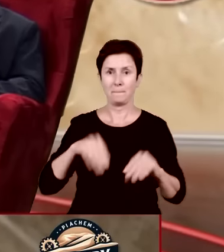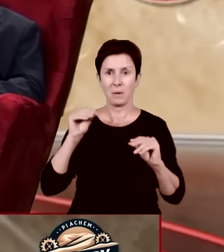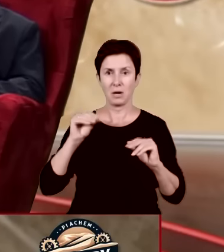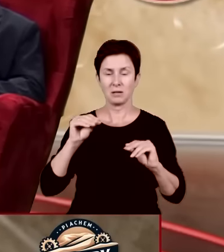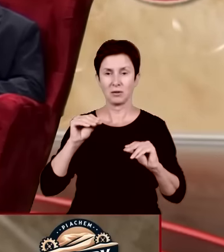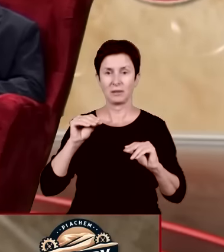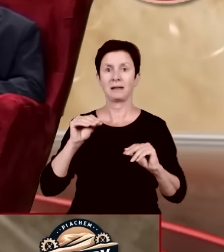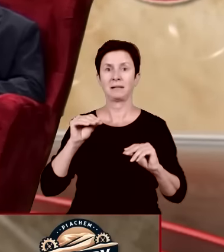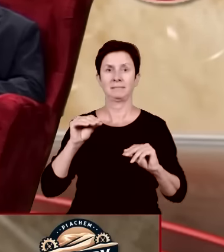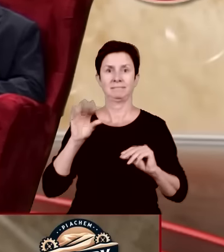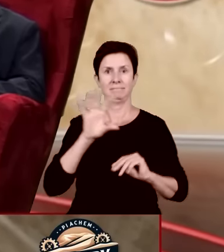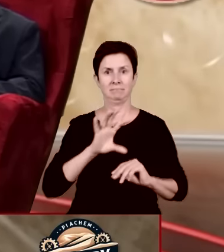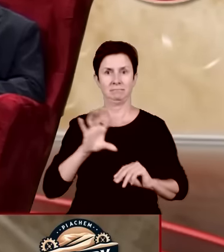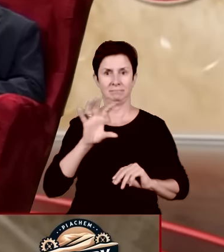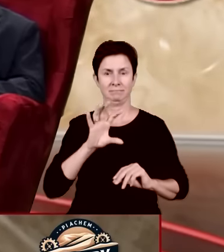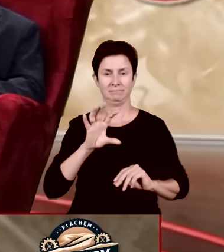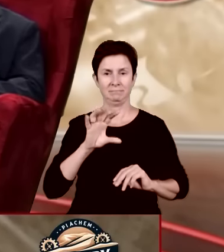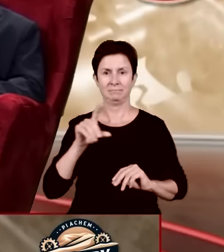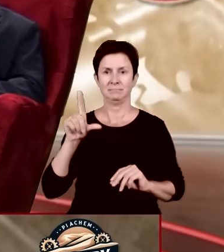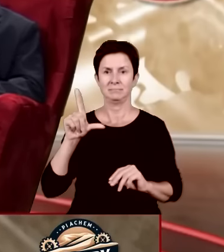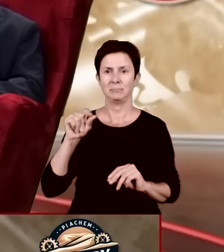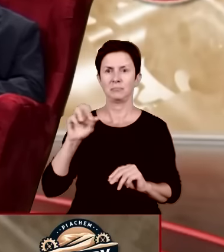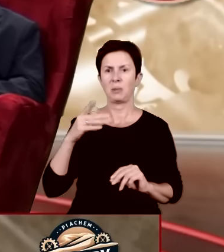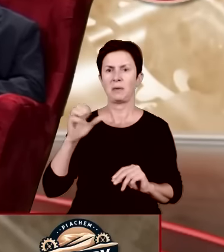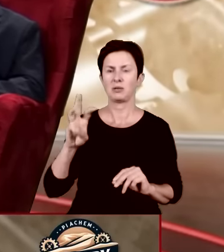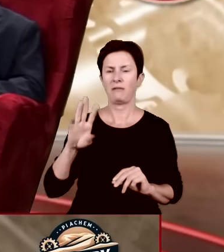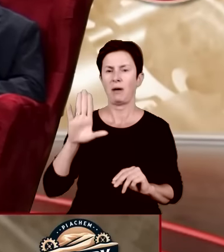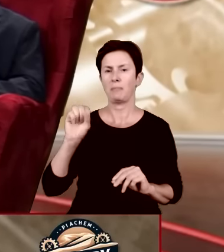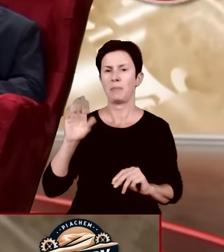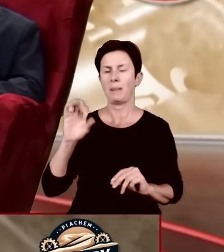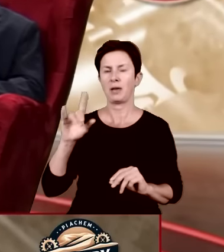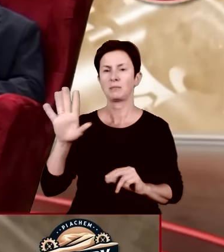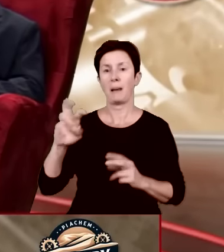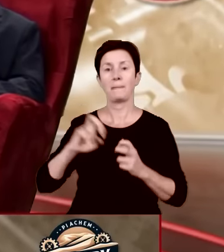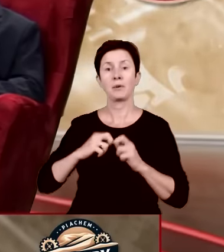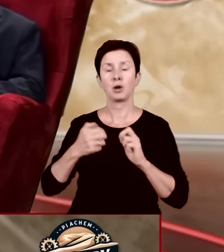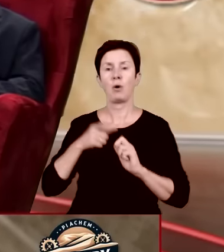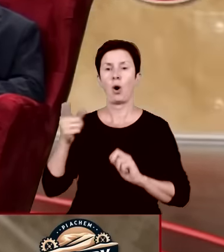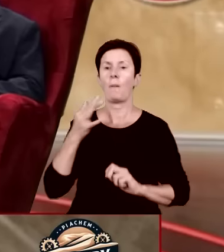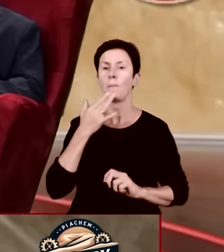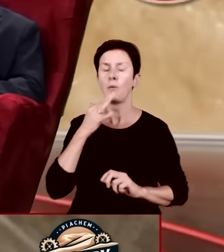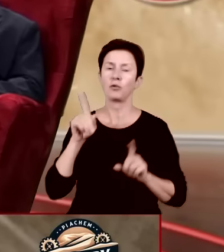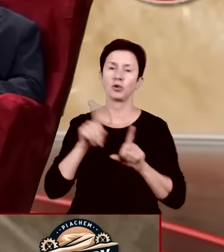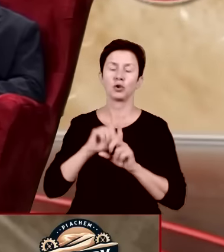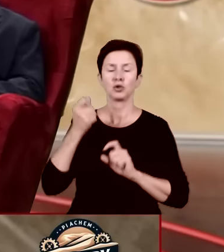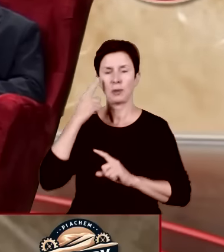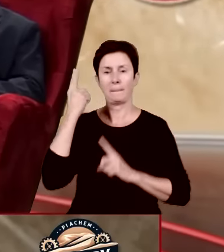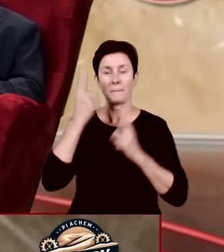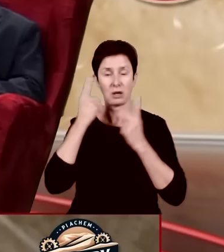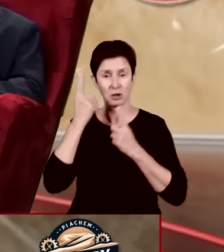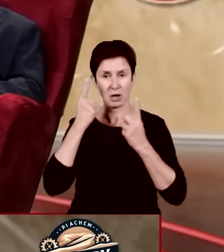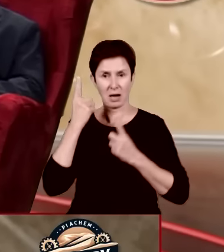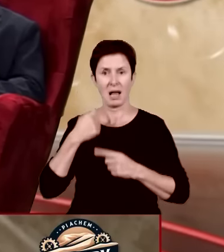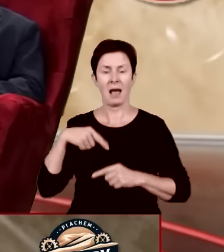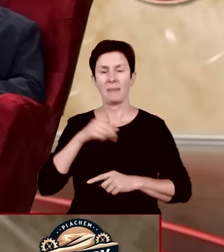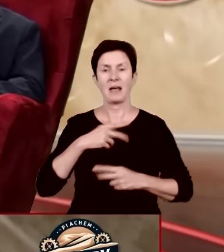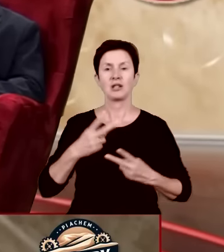to Przemysław Babiarz ma ten problem, że on mówi to, co myśli. A w naszym